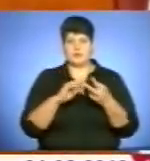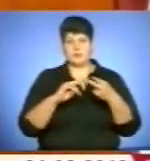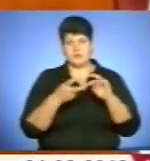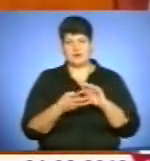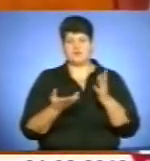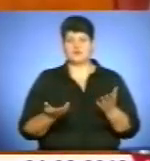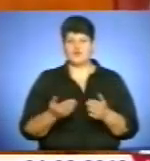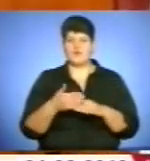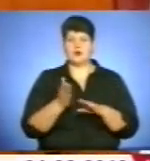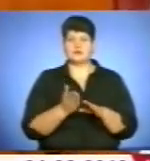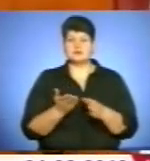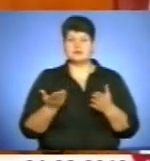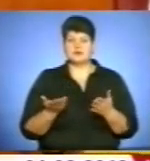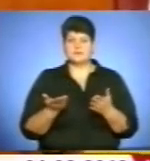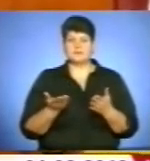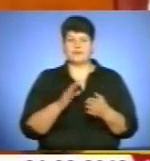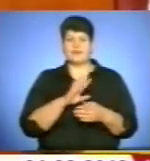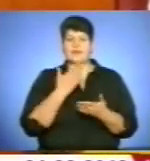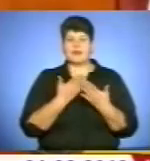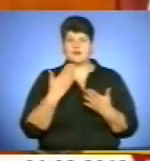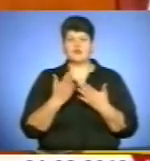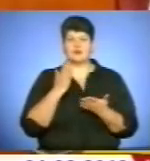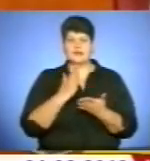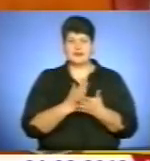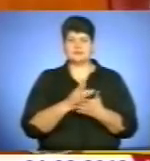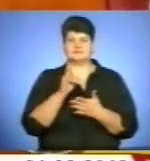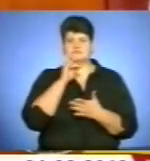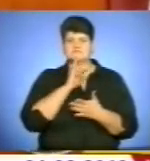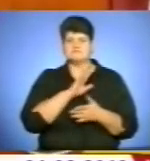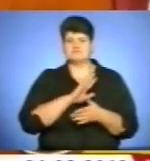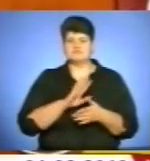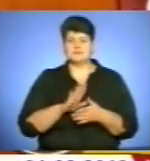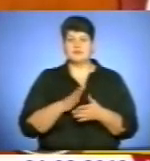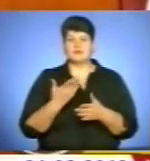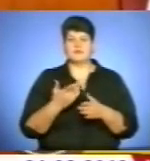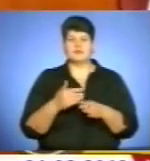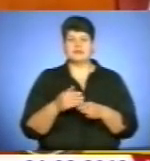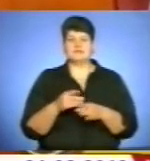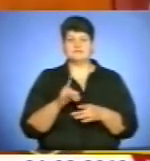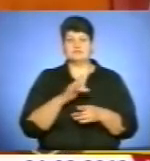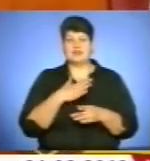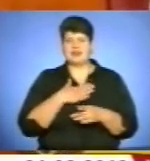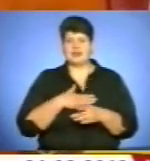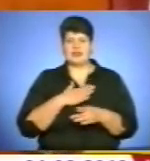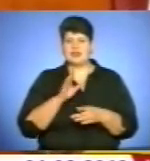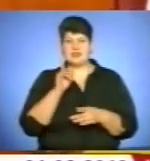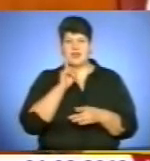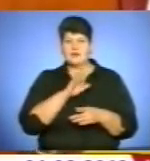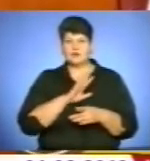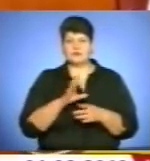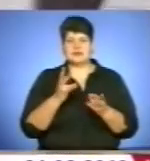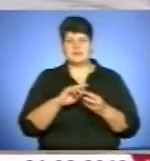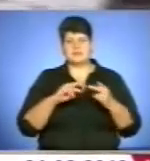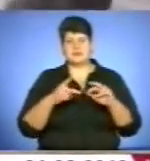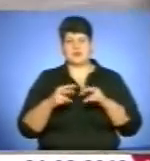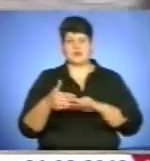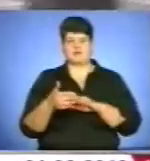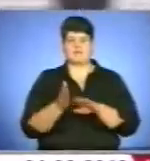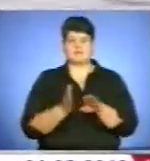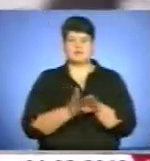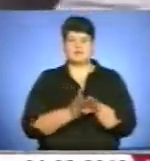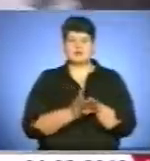наявності дискомфорту в ділянці гомілок, дискомфорту в ділянці ступні, треба необхідно перезути взуття. Ще